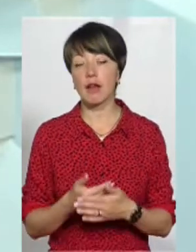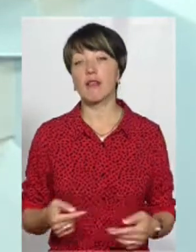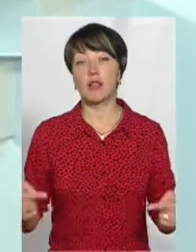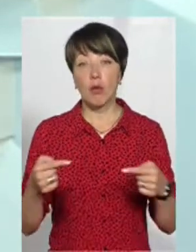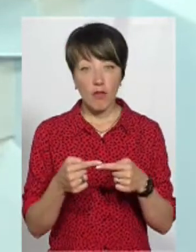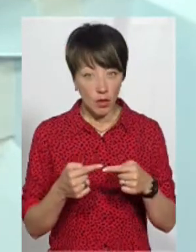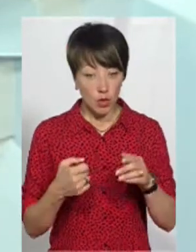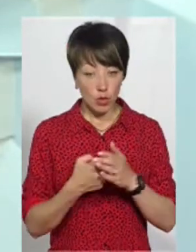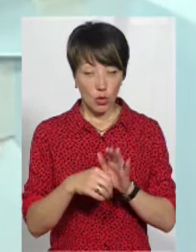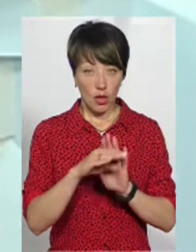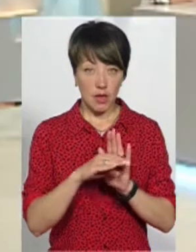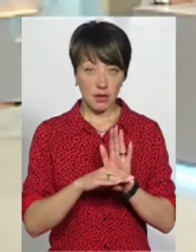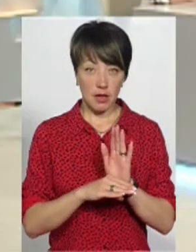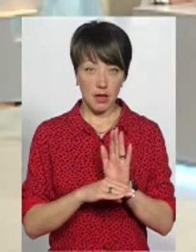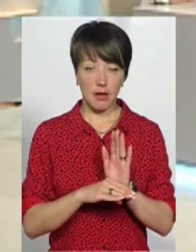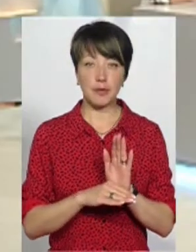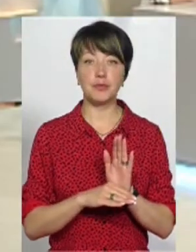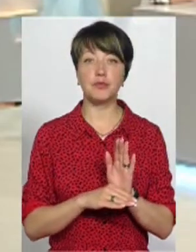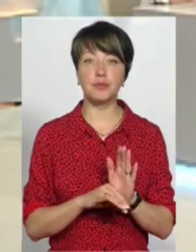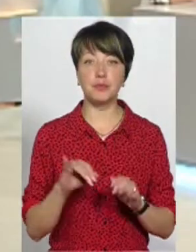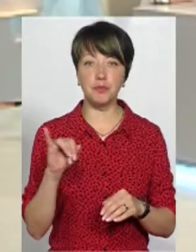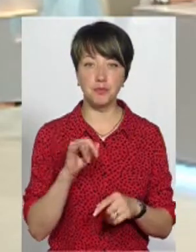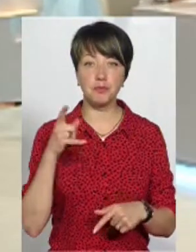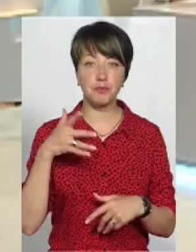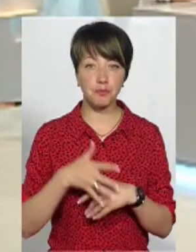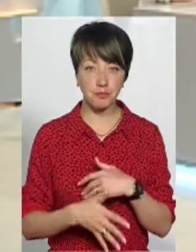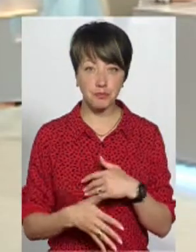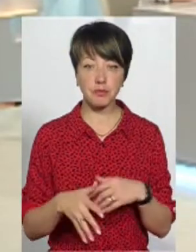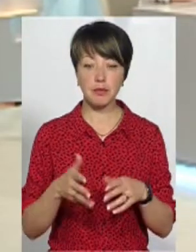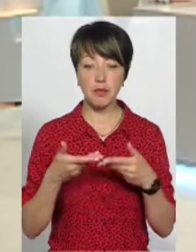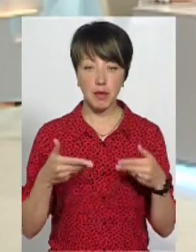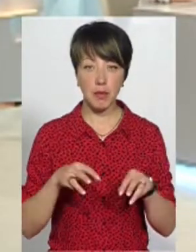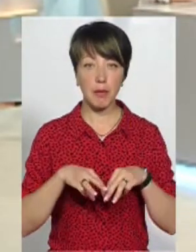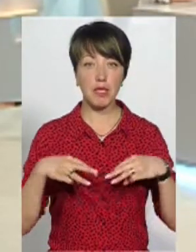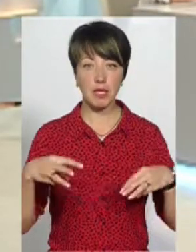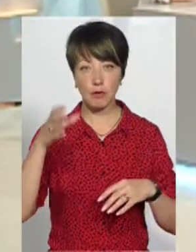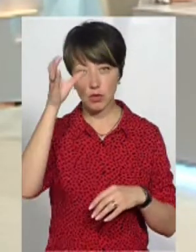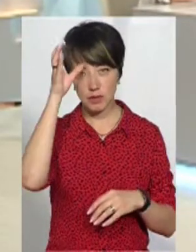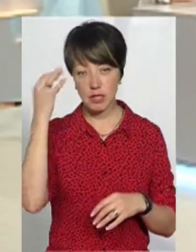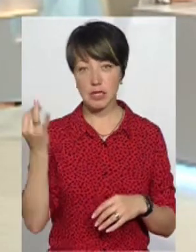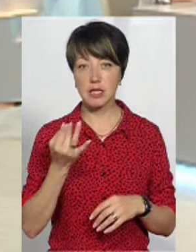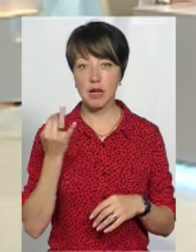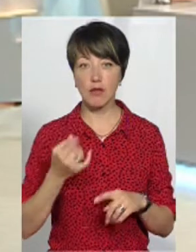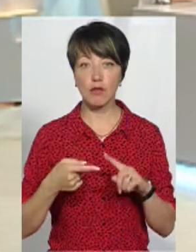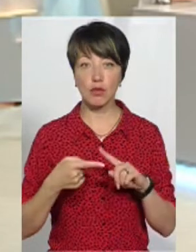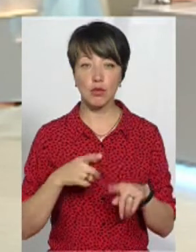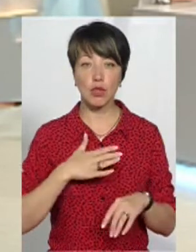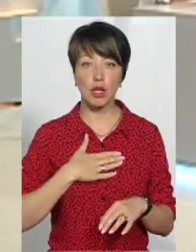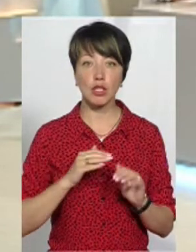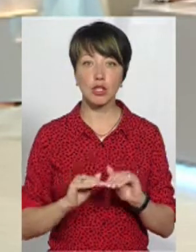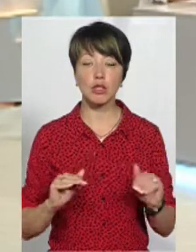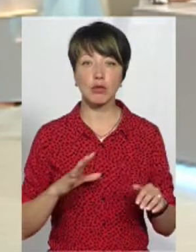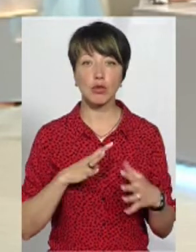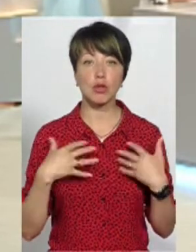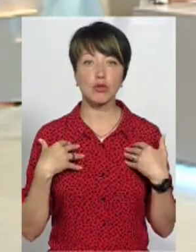до календаря цих щеплень. І зрозуміло, що ми, як Міністерство освіти, зацікавлені в одному, щоб наші діти